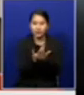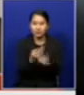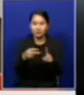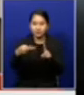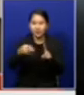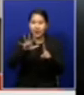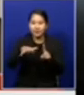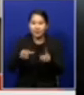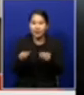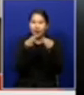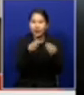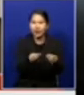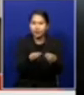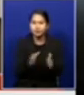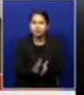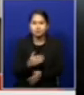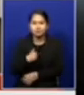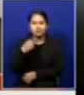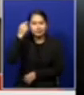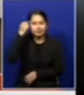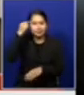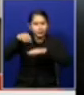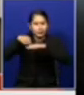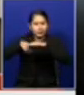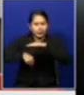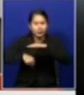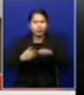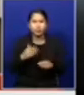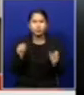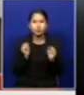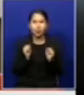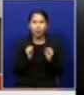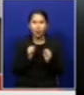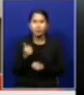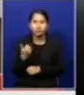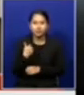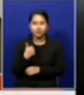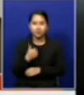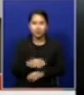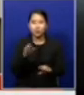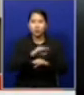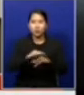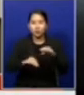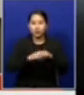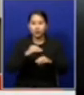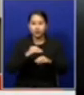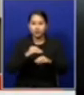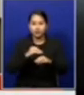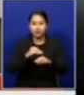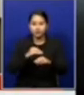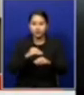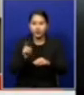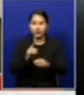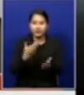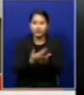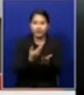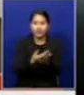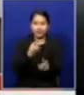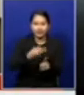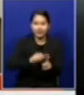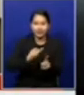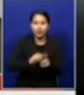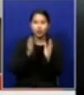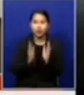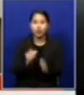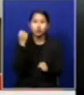ดลึกๆท่านประธานผมกลัวไหมผมกลัวโครงการประชารัฐก็แจกทุกเดือนไหนไอ้